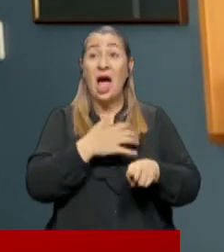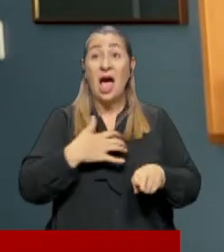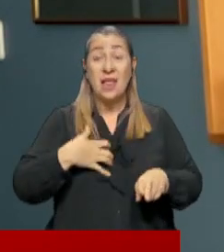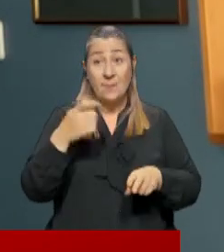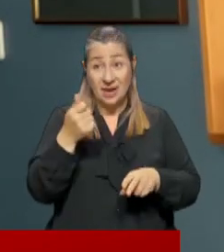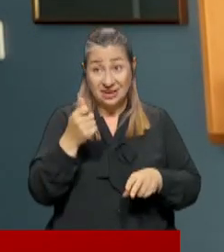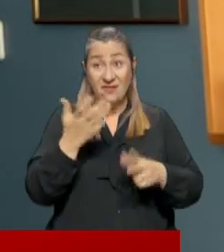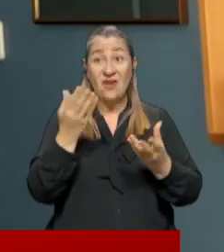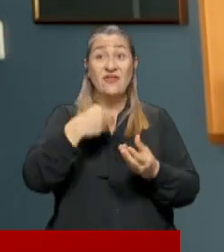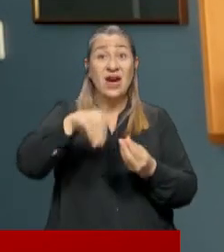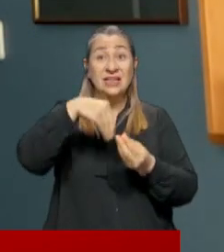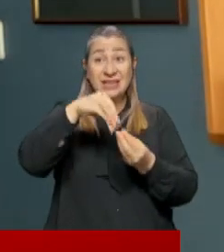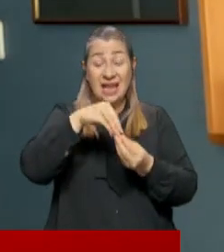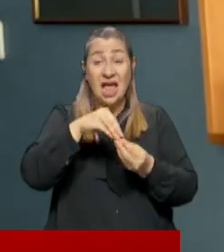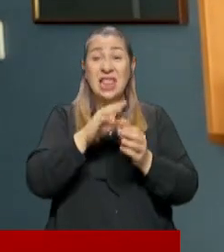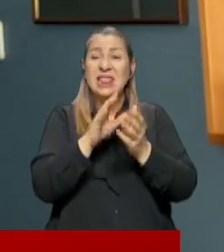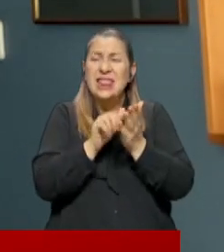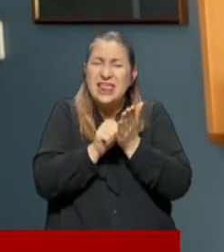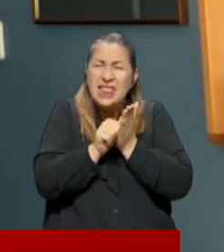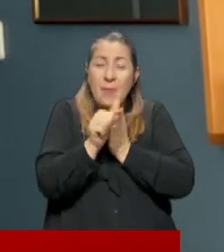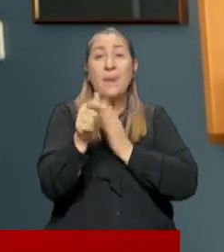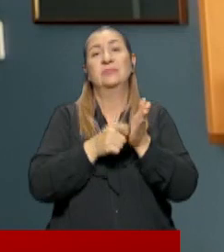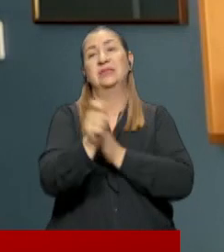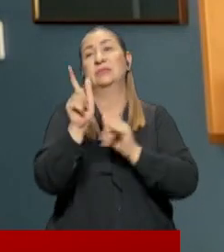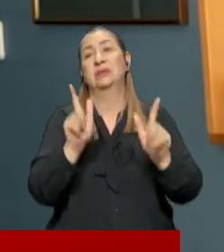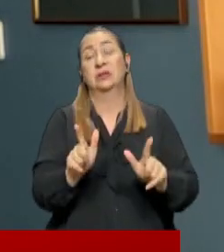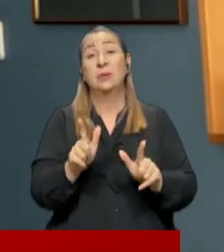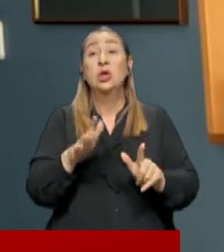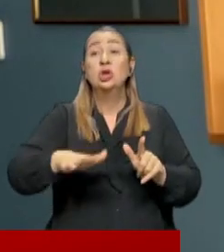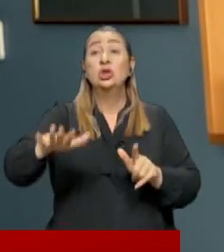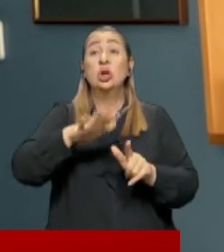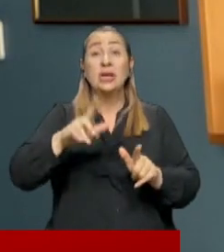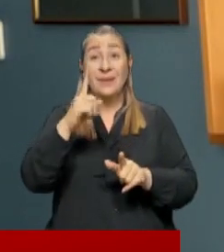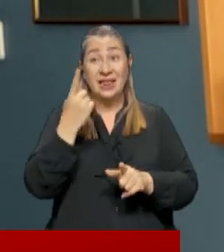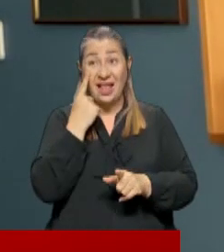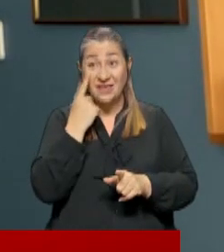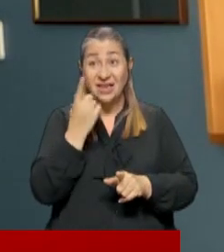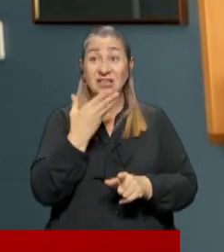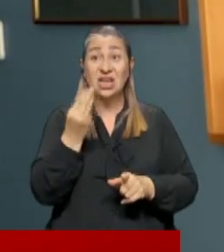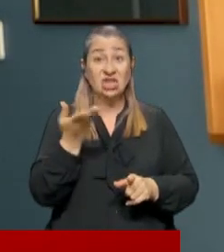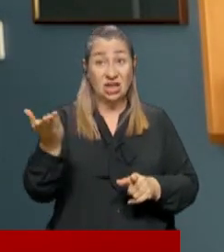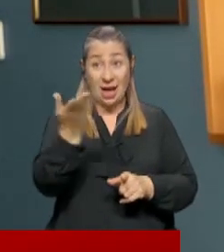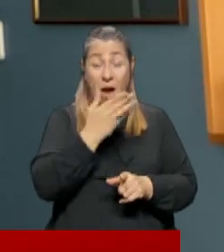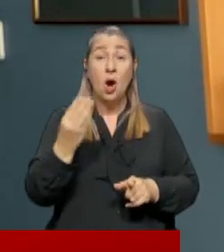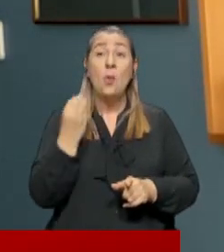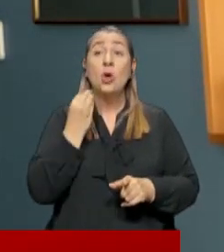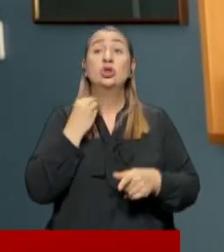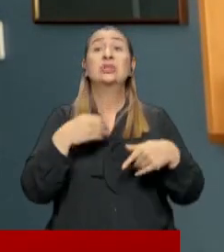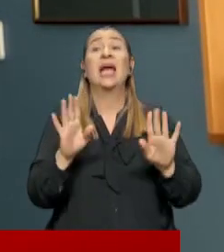anlaması ve faiziyle Tamam edilmelidir sosyal bir devlet gençlere